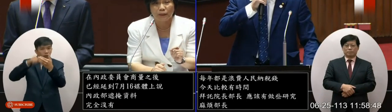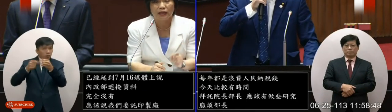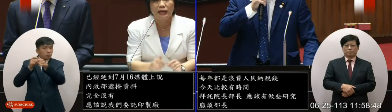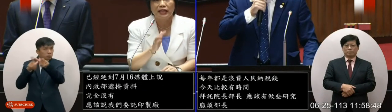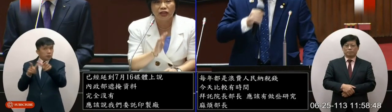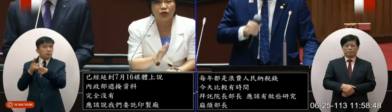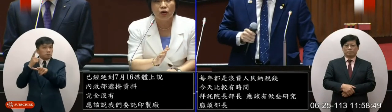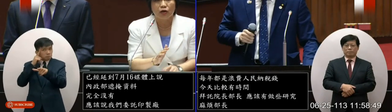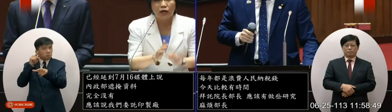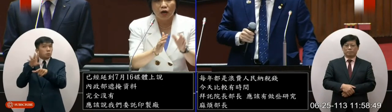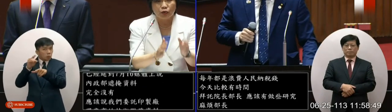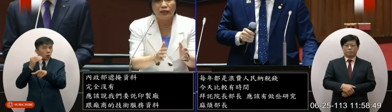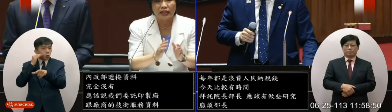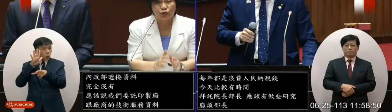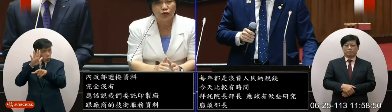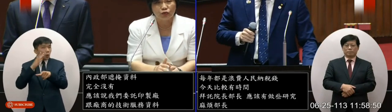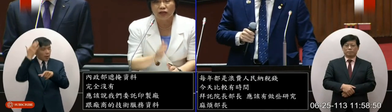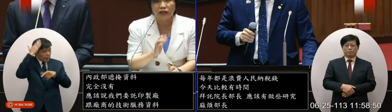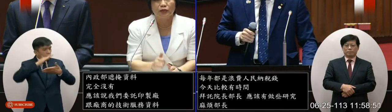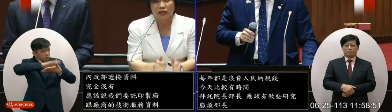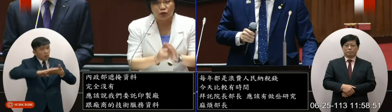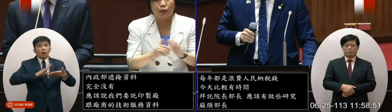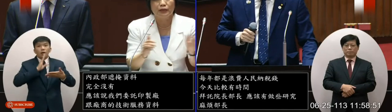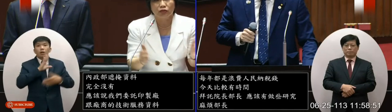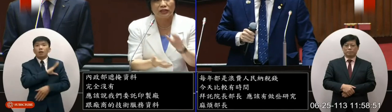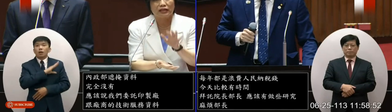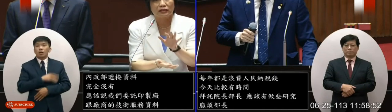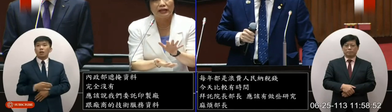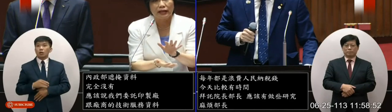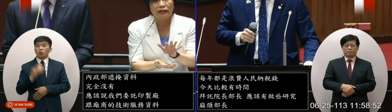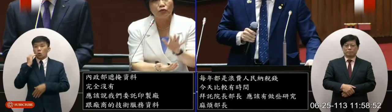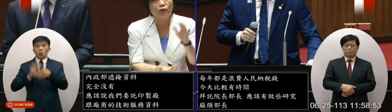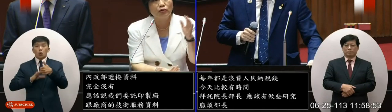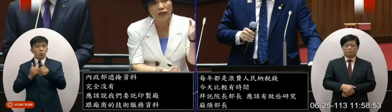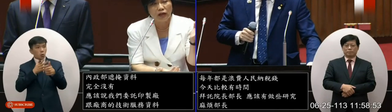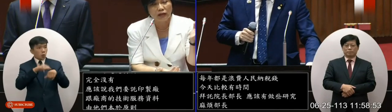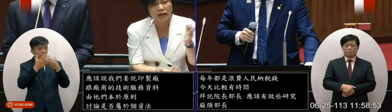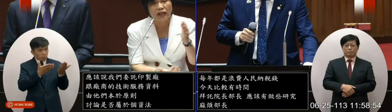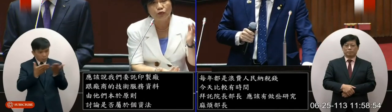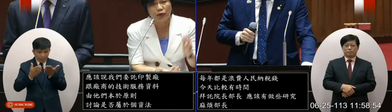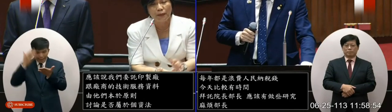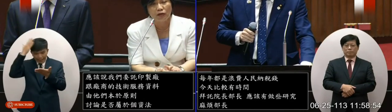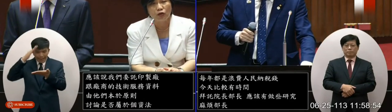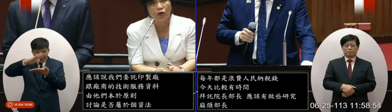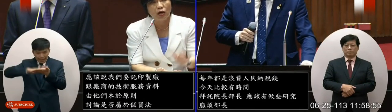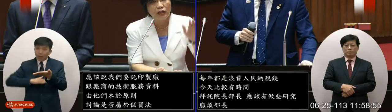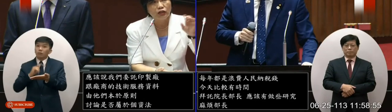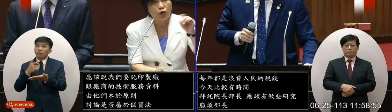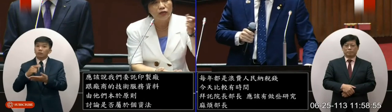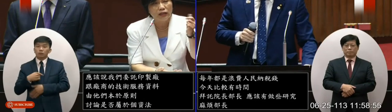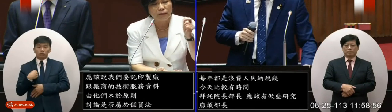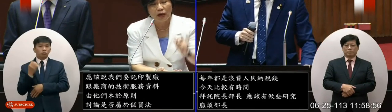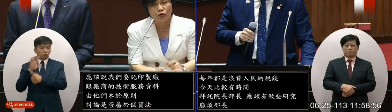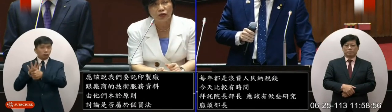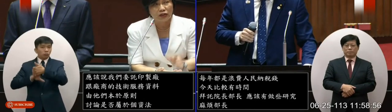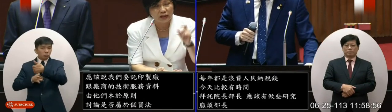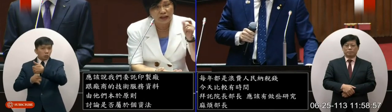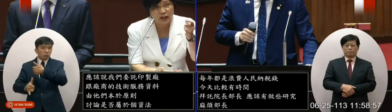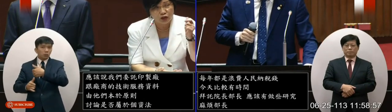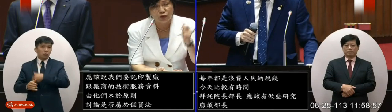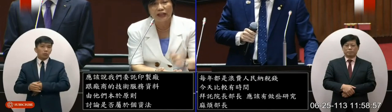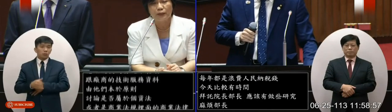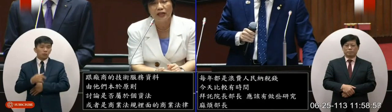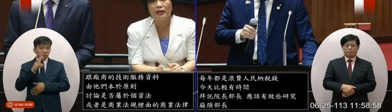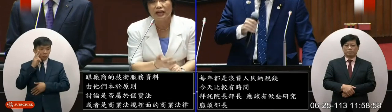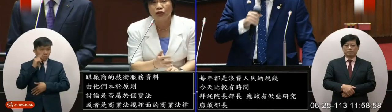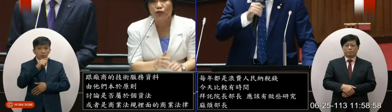来做遮蔽。那经过委员在垂询说，你怎么可能全本都是这样子黑黑的？因为我有跟其他的委员报告过，你从那个所揭